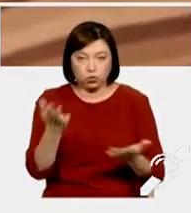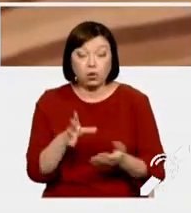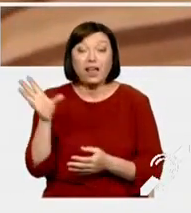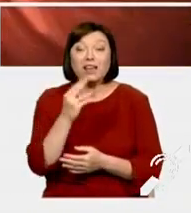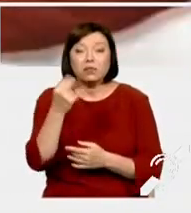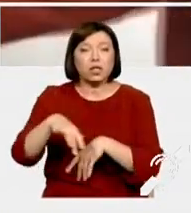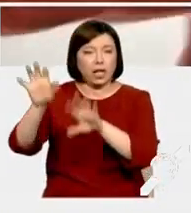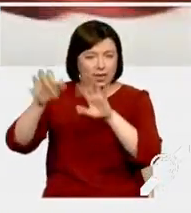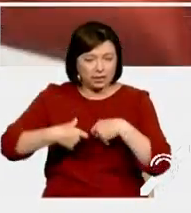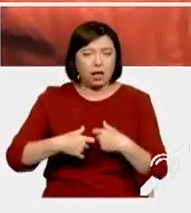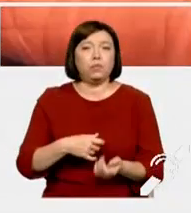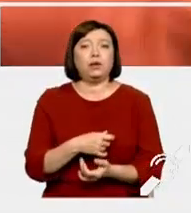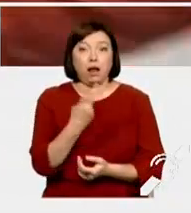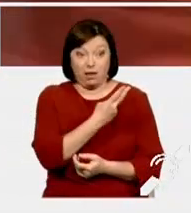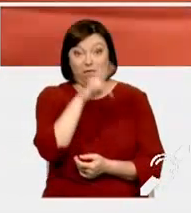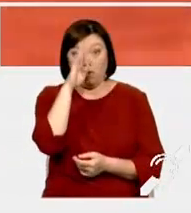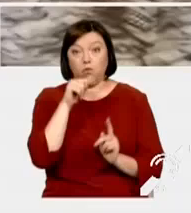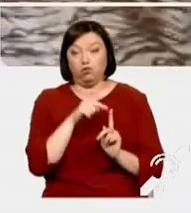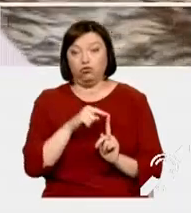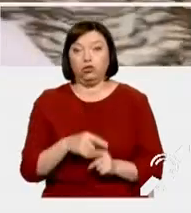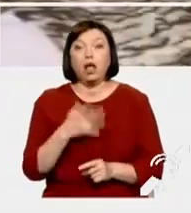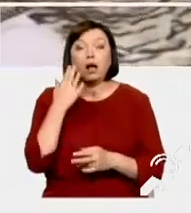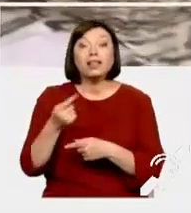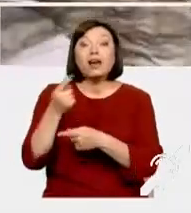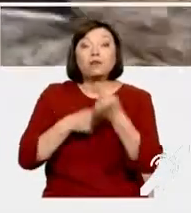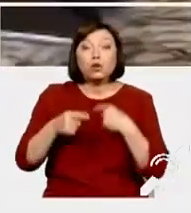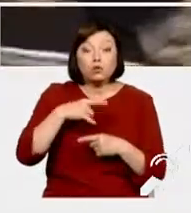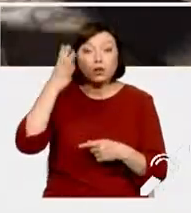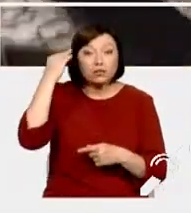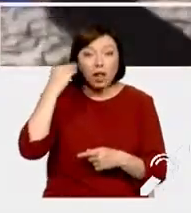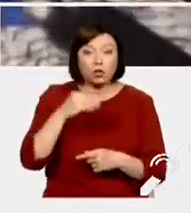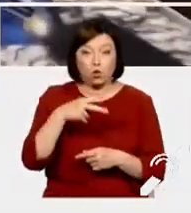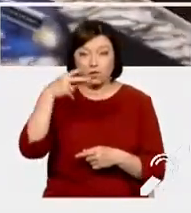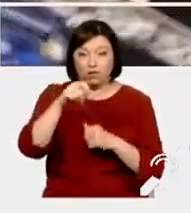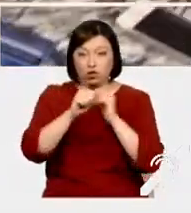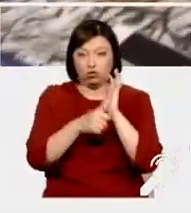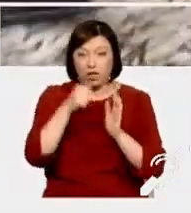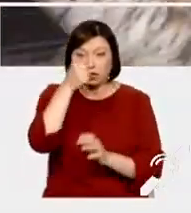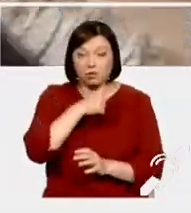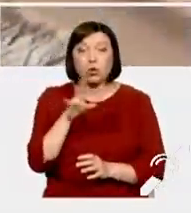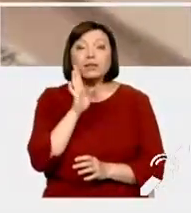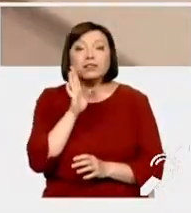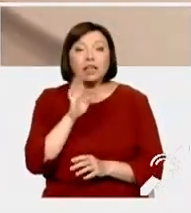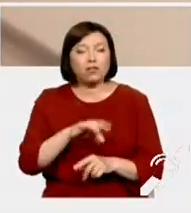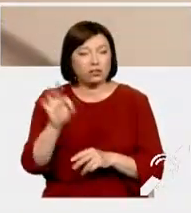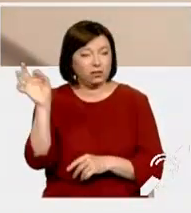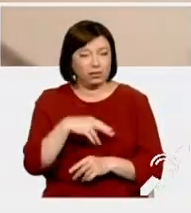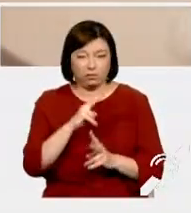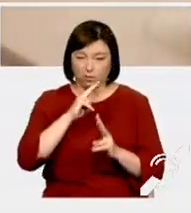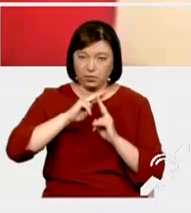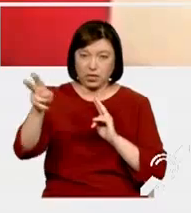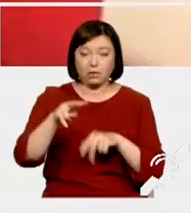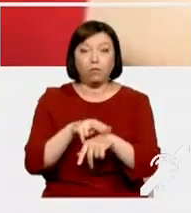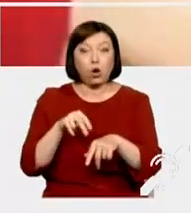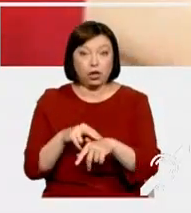banii le erau luați de cei doi bărbați la revenirea în Republica Moldova în anul 2016 victime i au denunțat pe cei